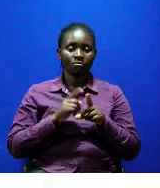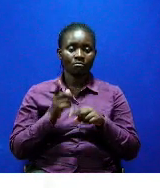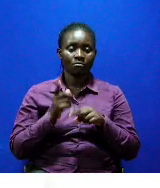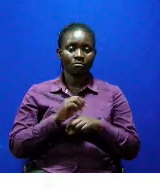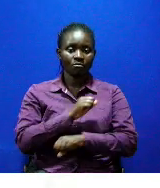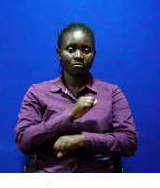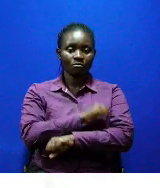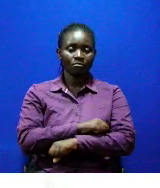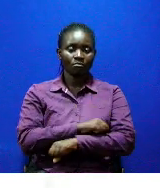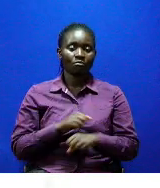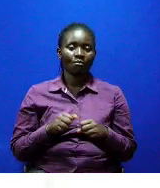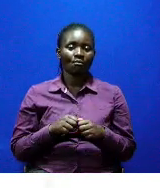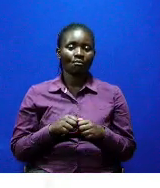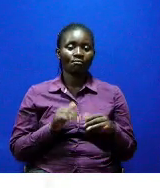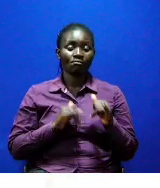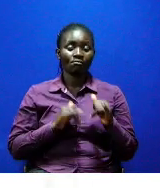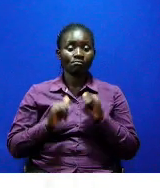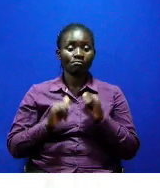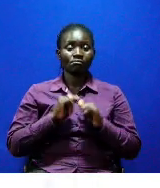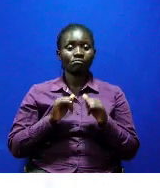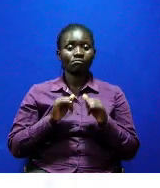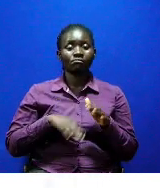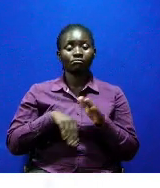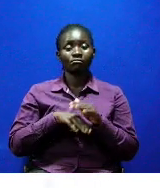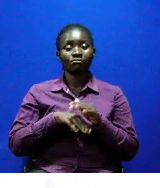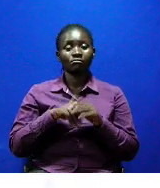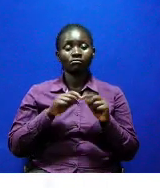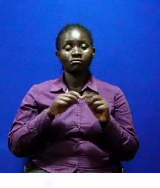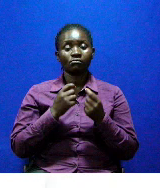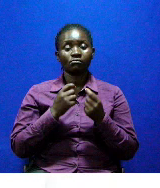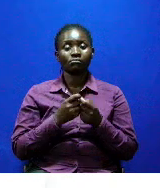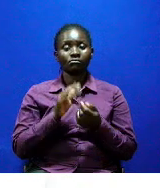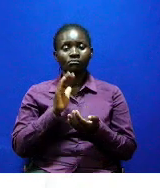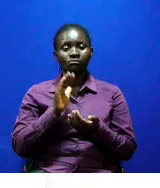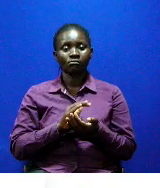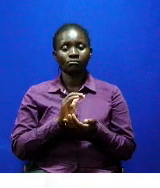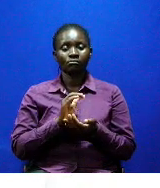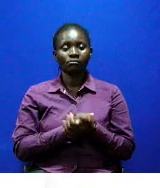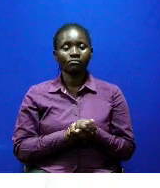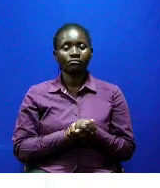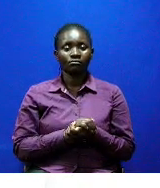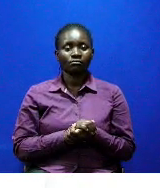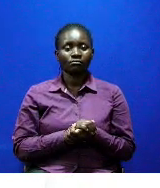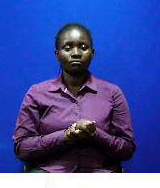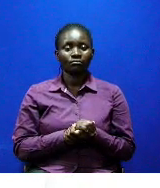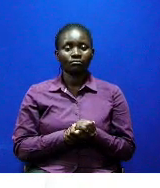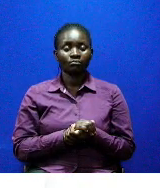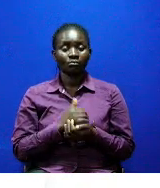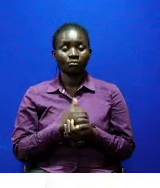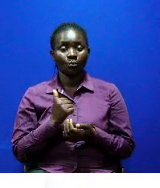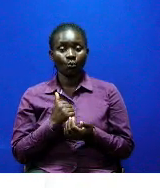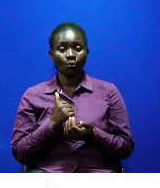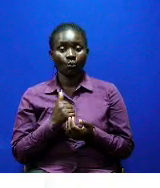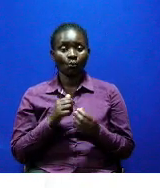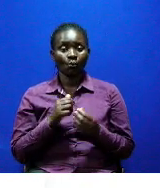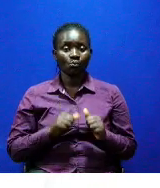soyo na kuligere nji talent chinke e chiara nyare kubeka se chiko nyara kogenda na chiro chikwegera